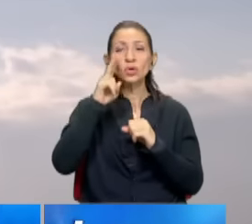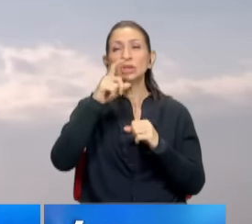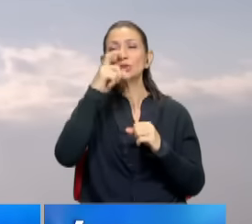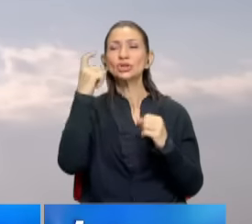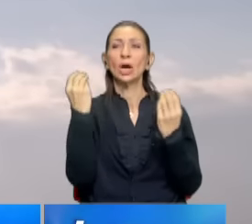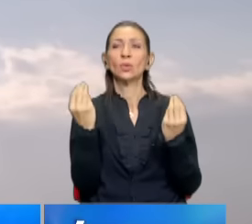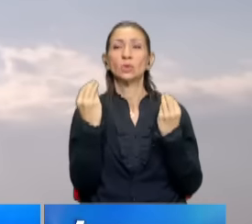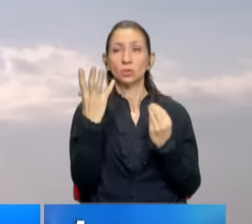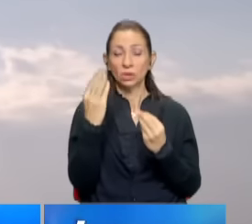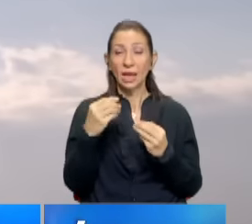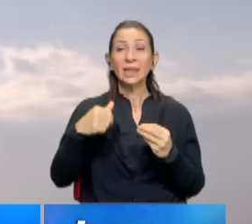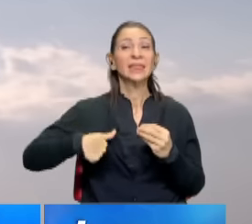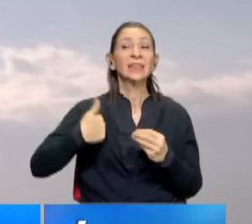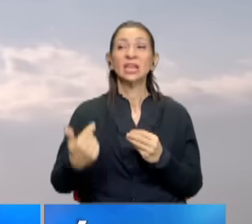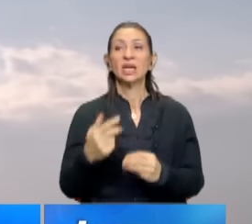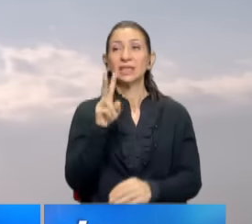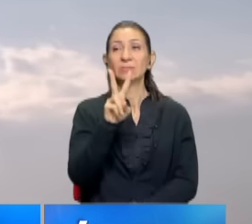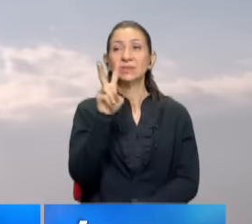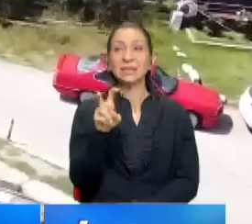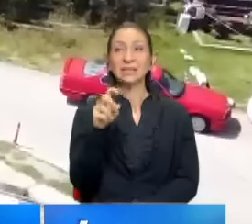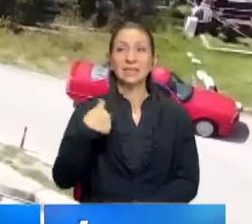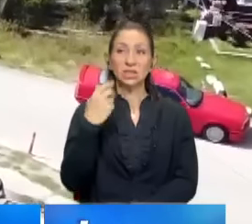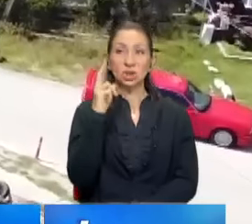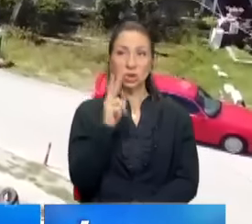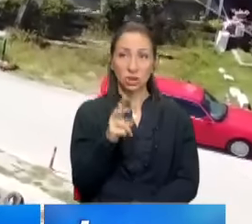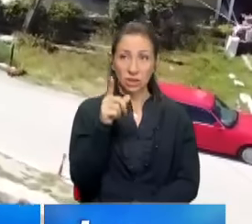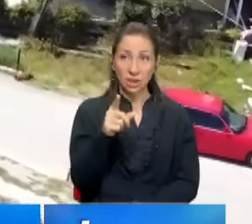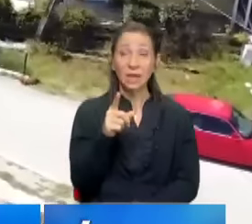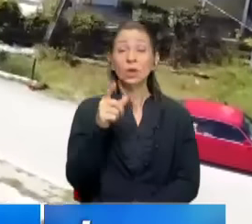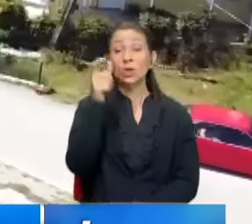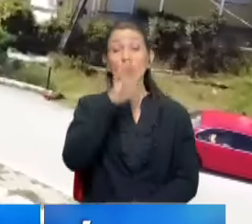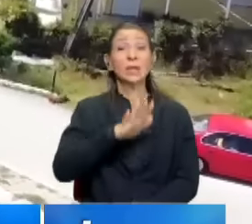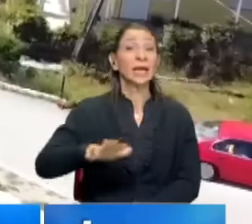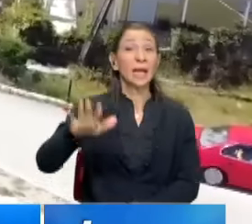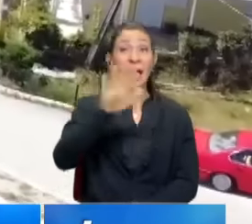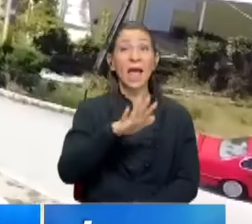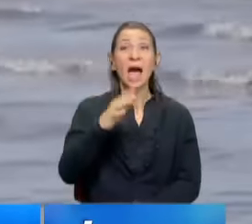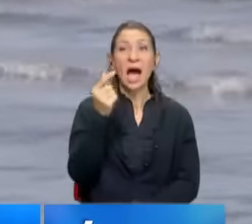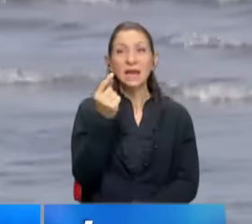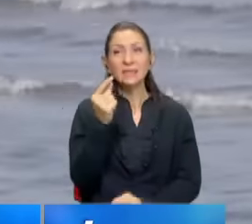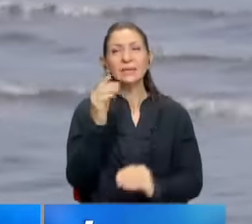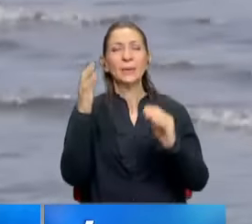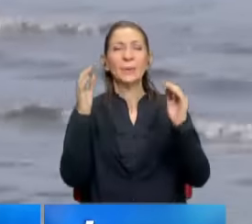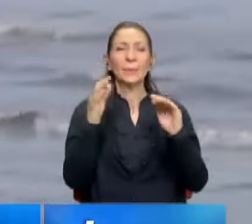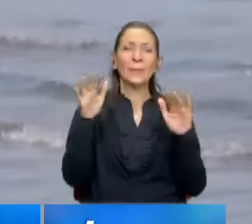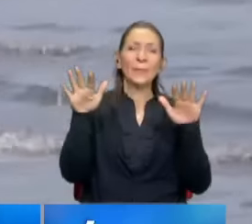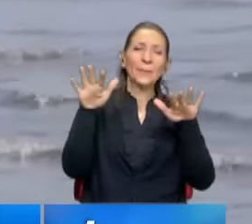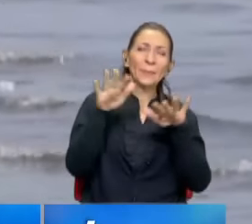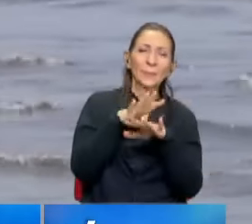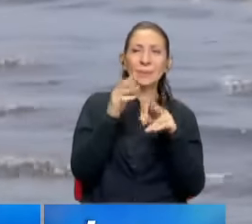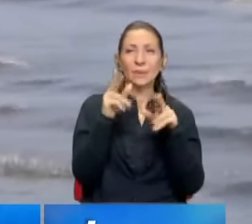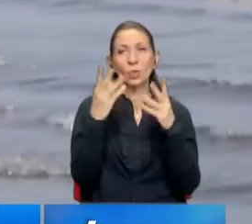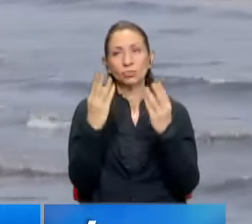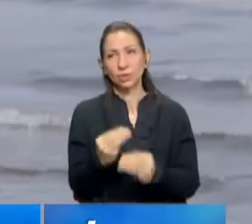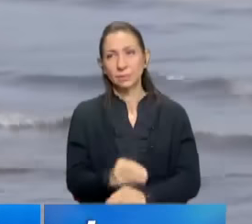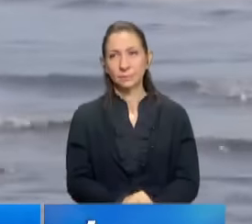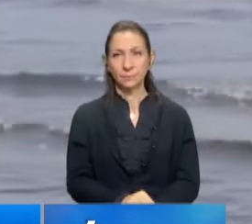gün yaşayacak. Termometreler 28 dereceyi gösterecek. Yurt genelinde az ve parçalı bulutlu hava hakim olacak.